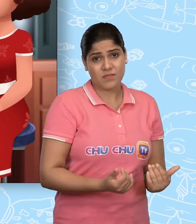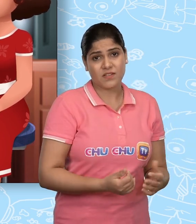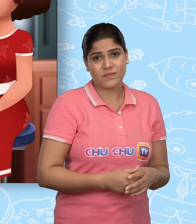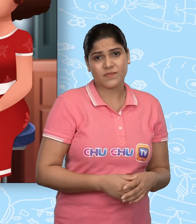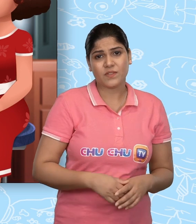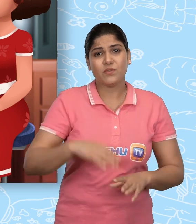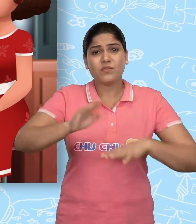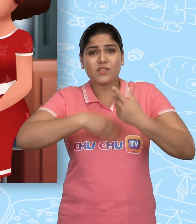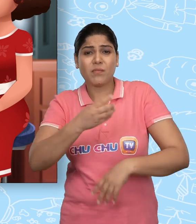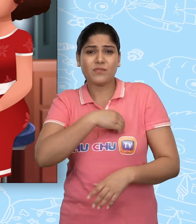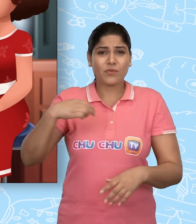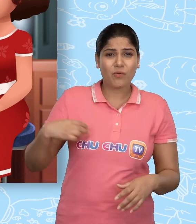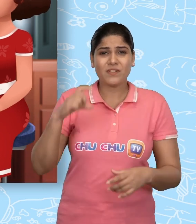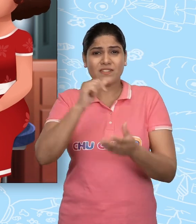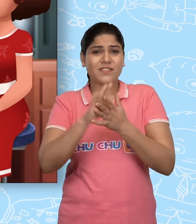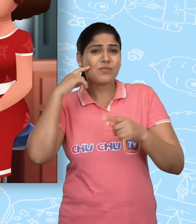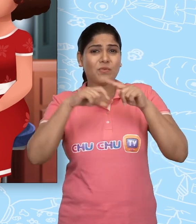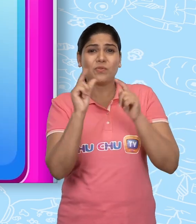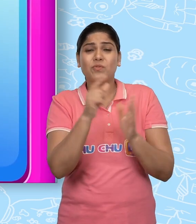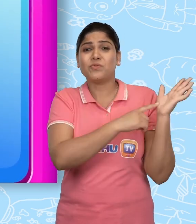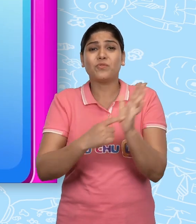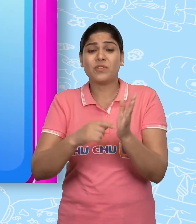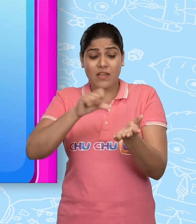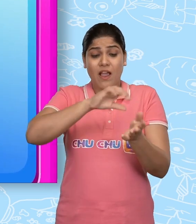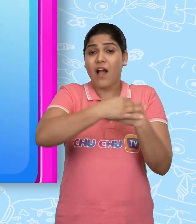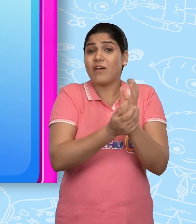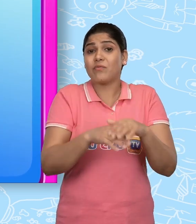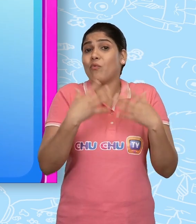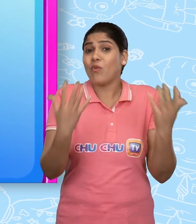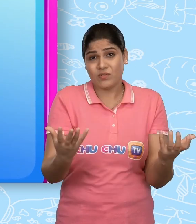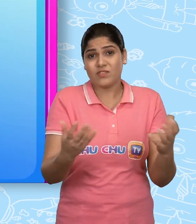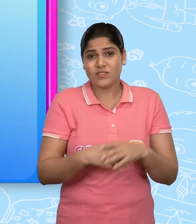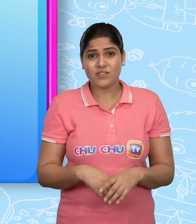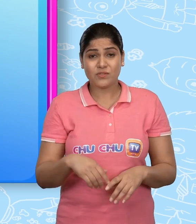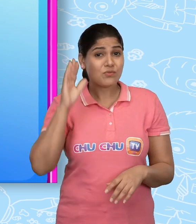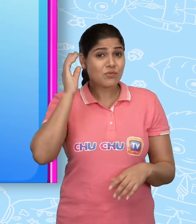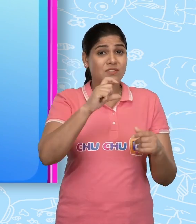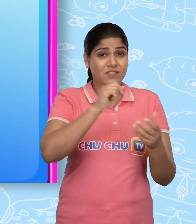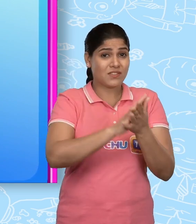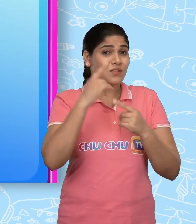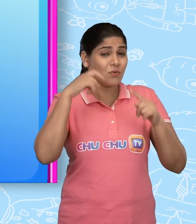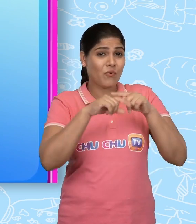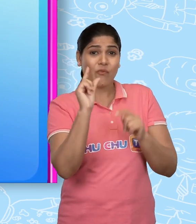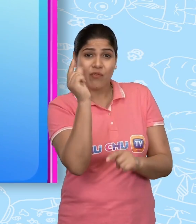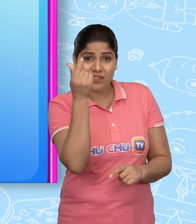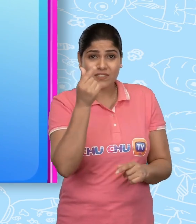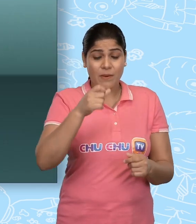भी। फिर डॉक्टर ने चीकू को दिखाया कि उसे अपने हाथ कैसे धोने चाहिए। सुनो